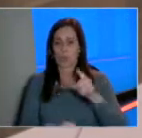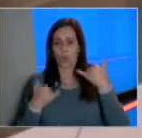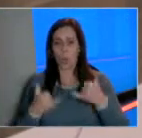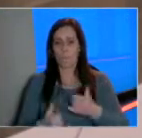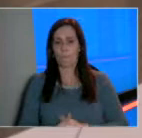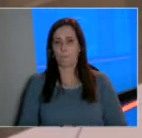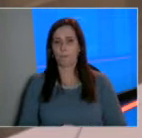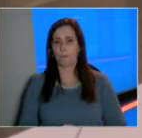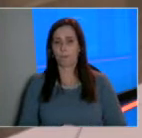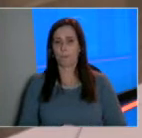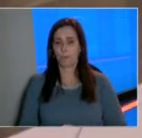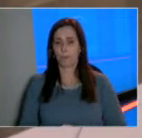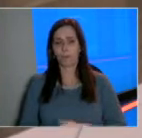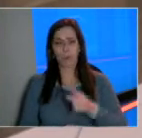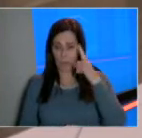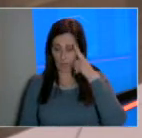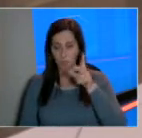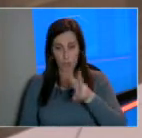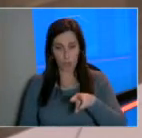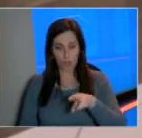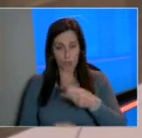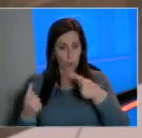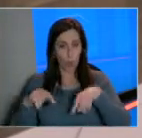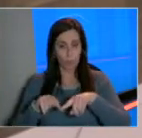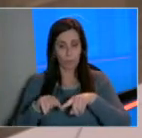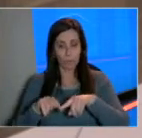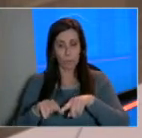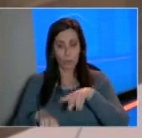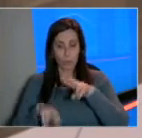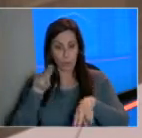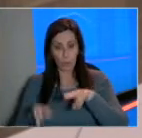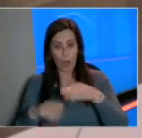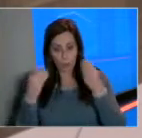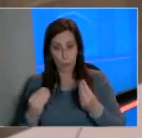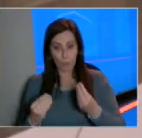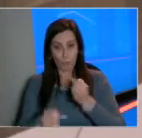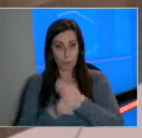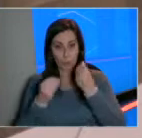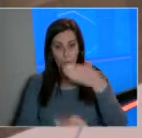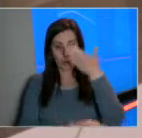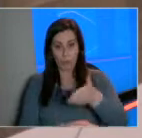היום. תחיה, לדעתך יש איזשהו תחום שמטופל בצורה טובה במדינה?